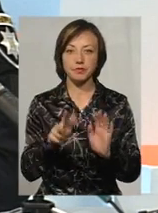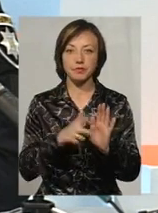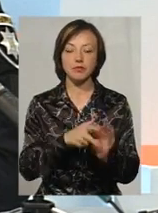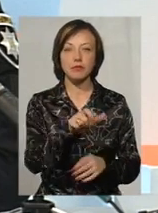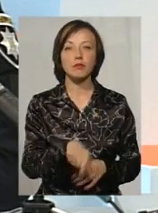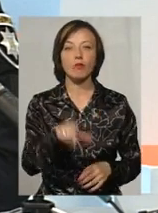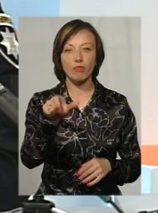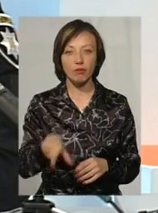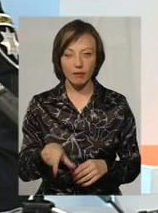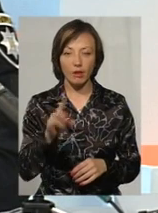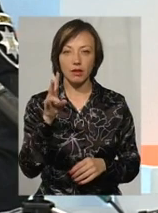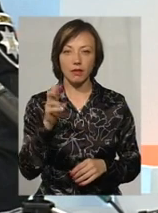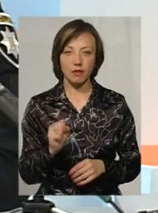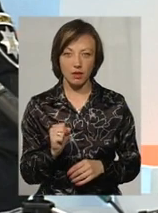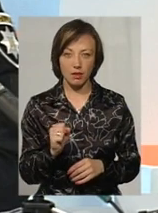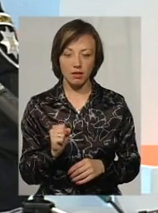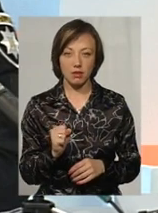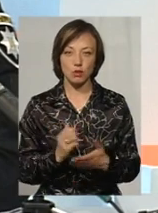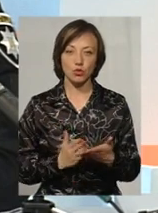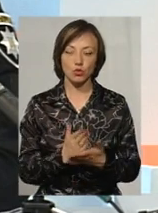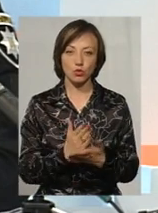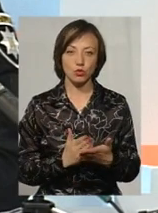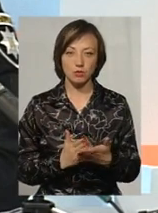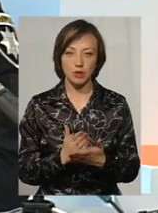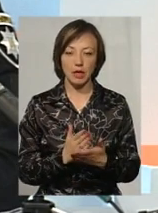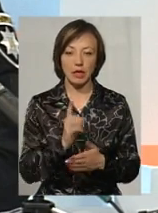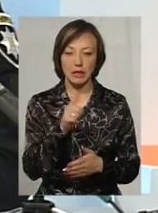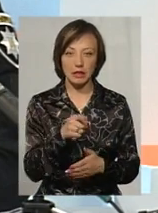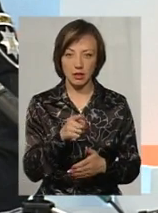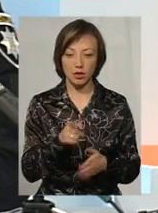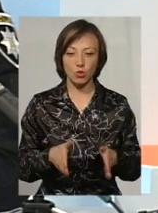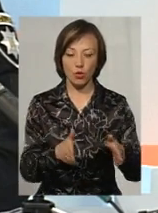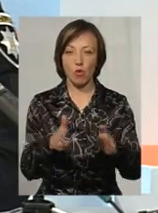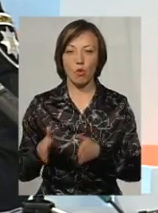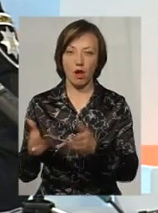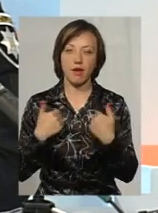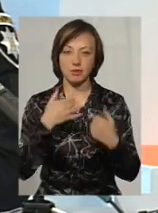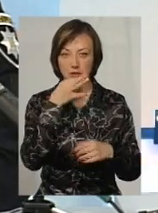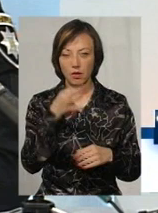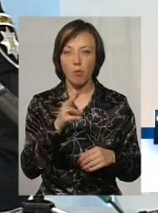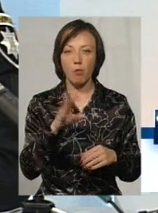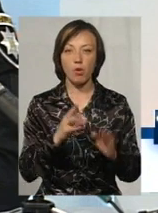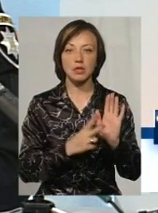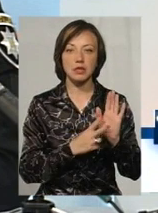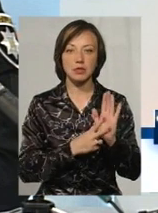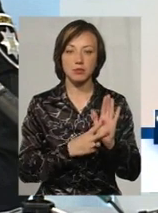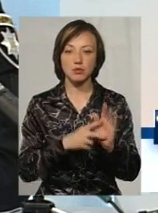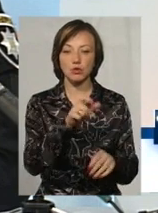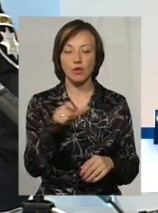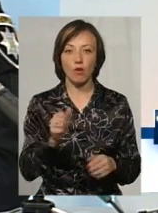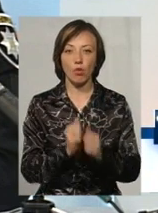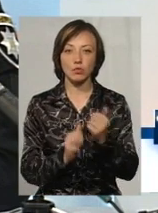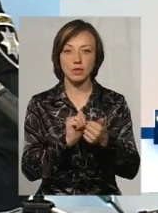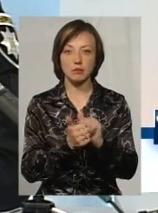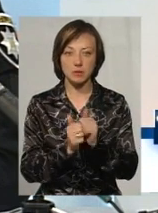чоловік для несення служби на тих напрямках, яких я зазначив. По 7 чоловік чергує кожної зміни. Тобто ми